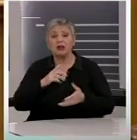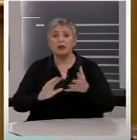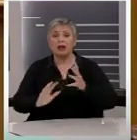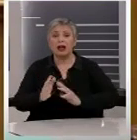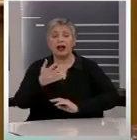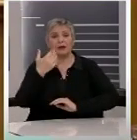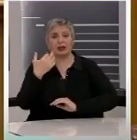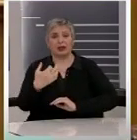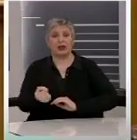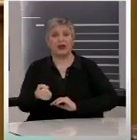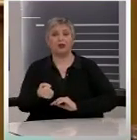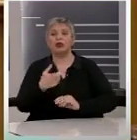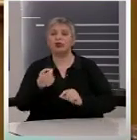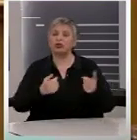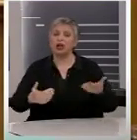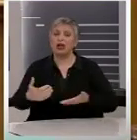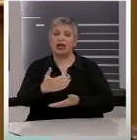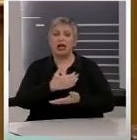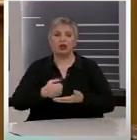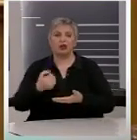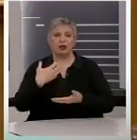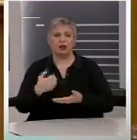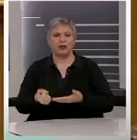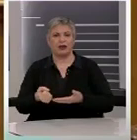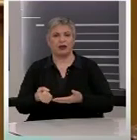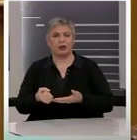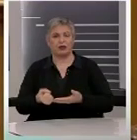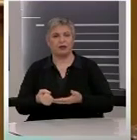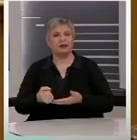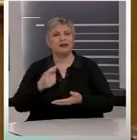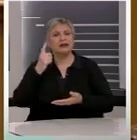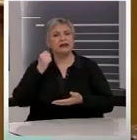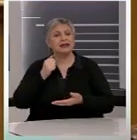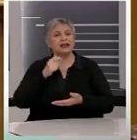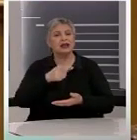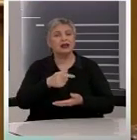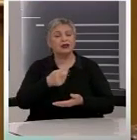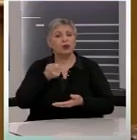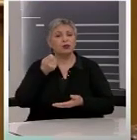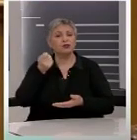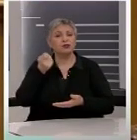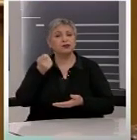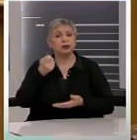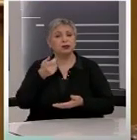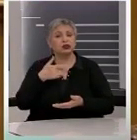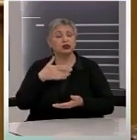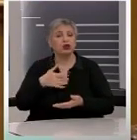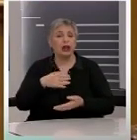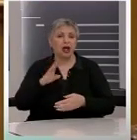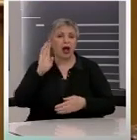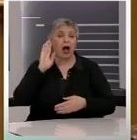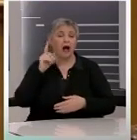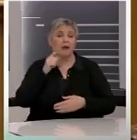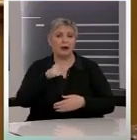έχουμε περισσότερα έσοδα. Ξέρετε πόσο αύξησε ο κύριος Ρέιγκαν το χρέος της Αμερικής?